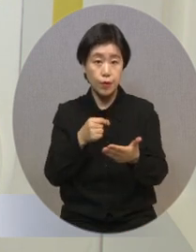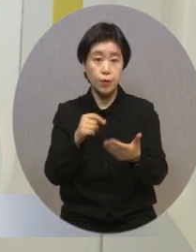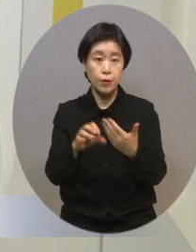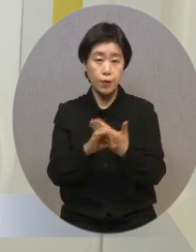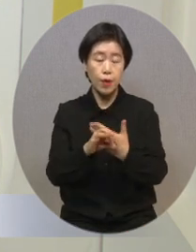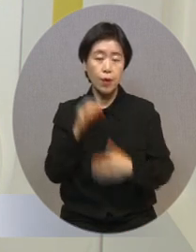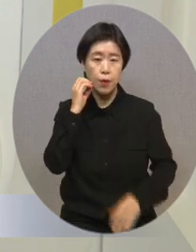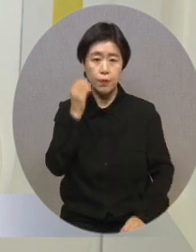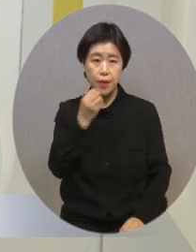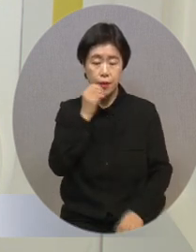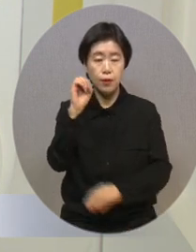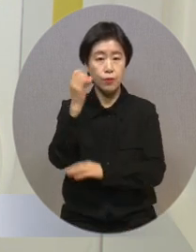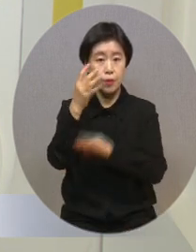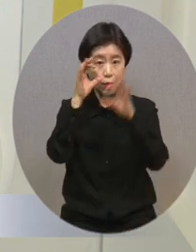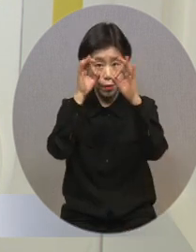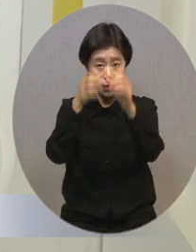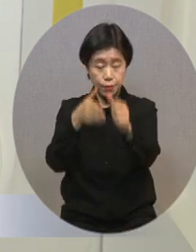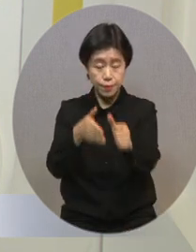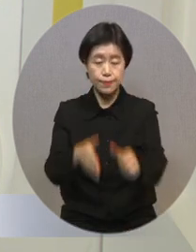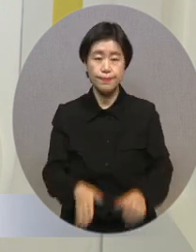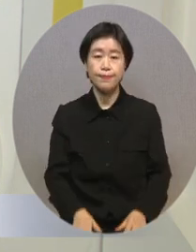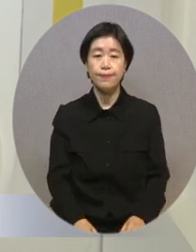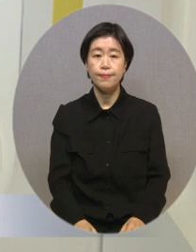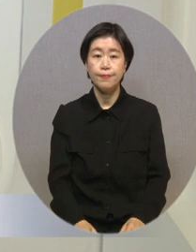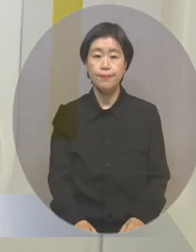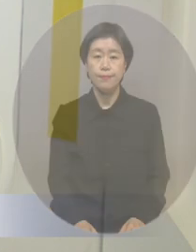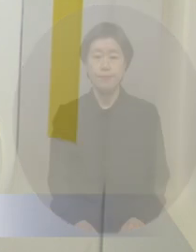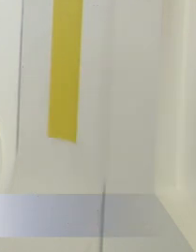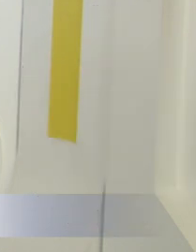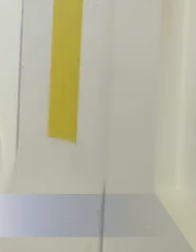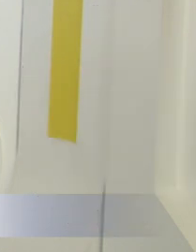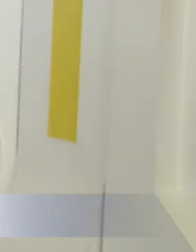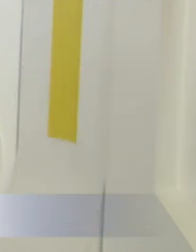홈페이지를 통해 확인할 수 있습니다